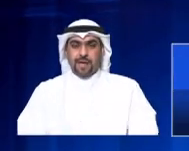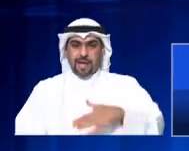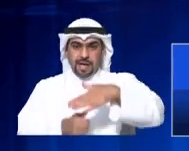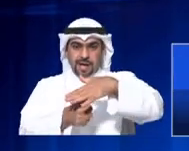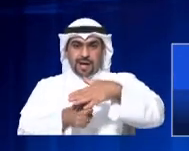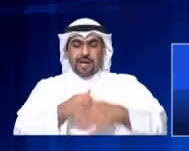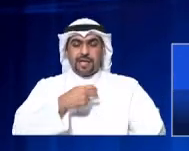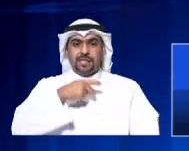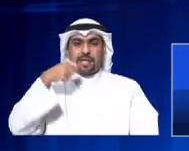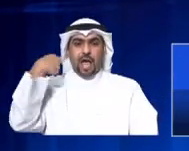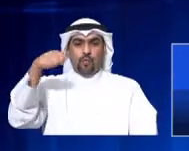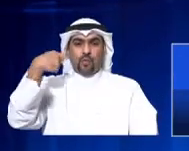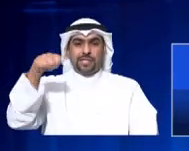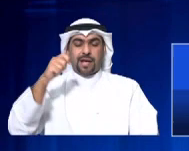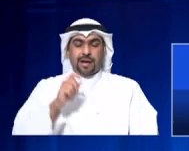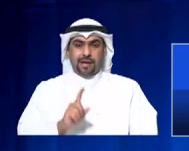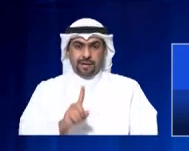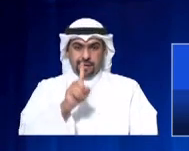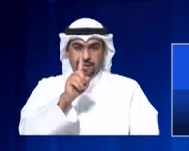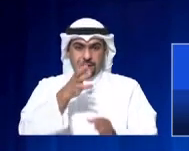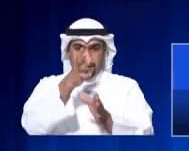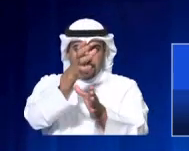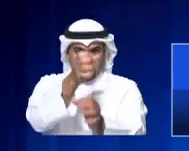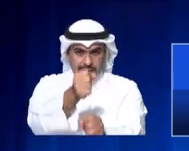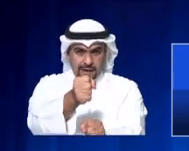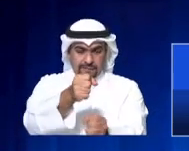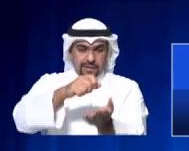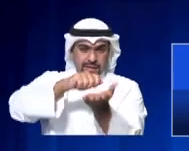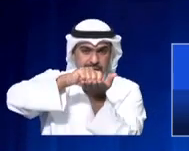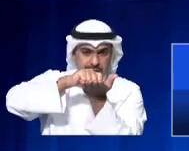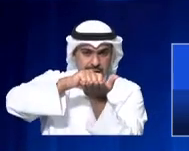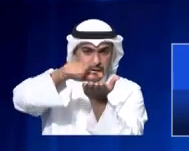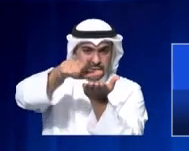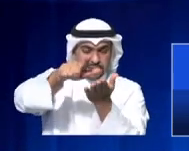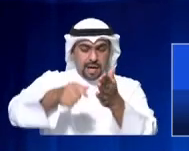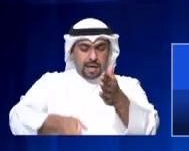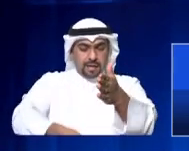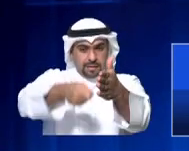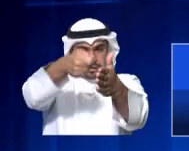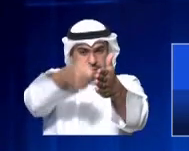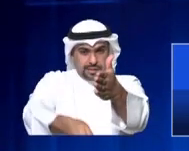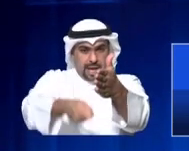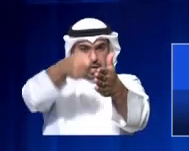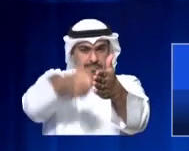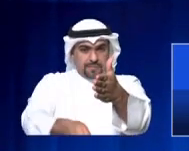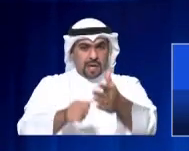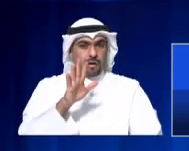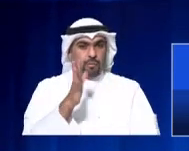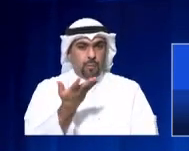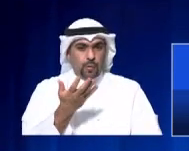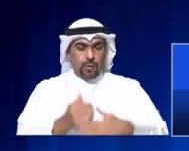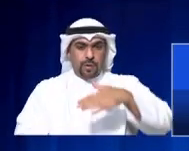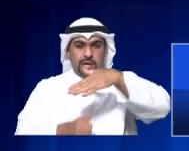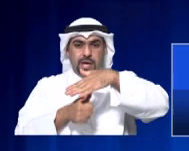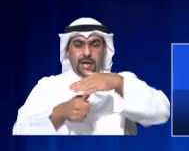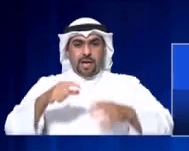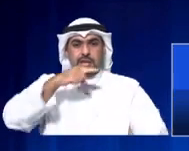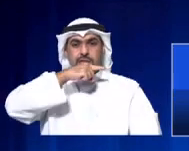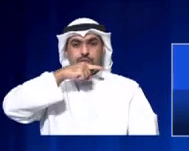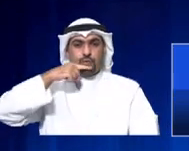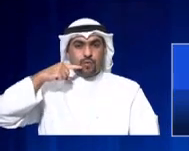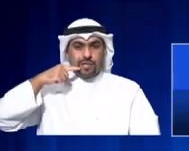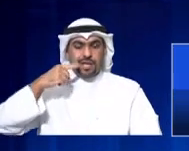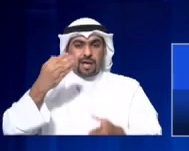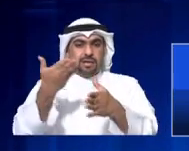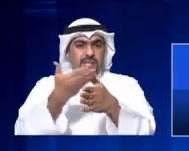بعث سمو الشيخ أحمد النواف الأحمد الصباح رئيس مجلس الوزراء حفظه الله ببرقية تعزية إلى فخامة الرئيس فلاديمير بوتين